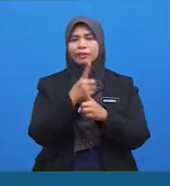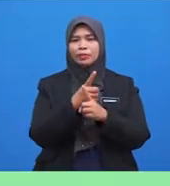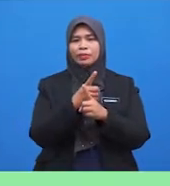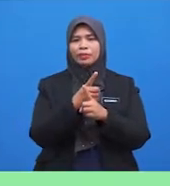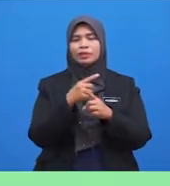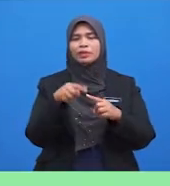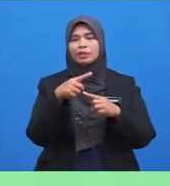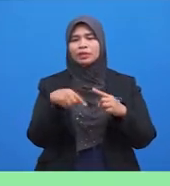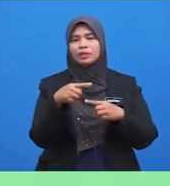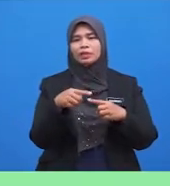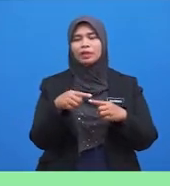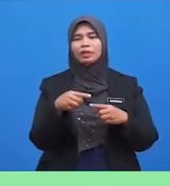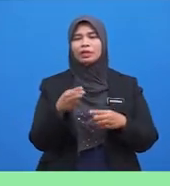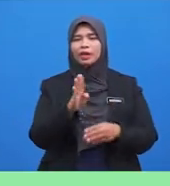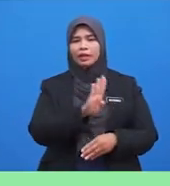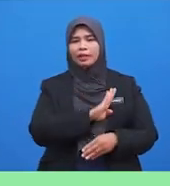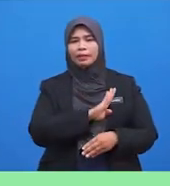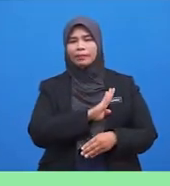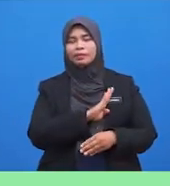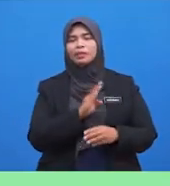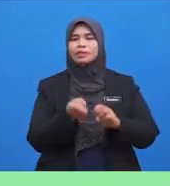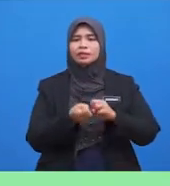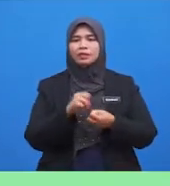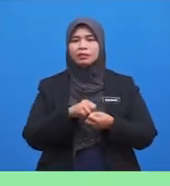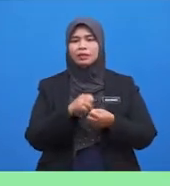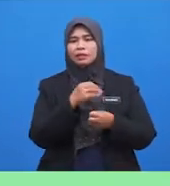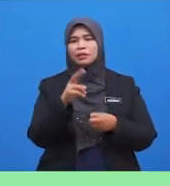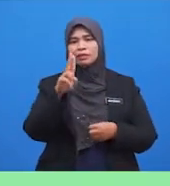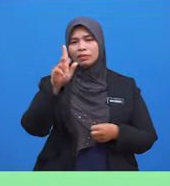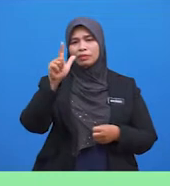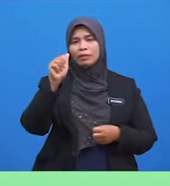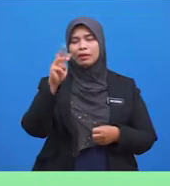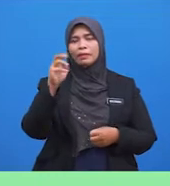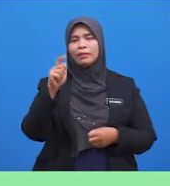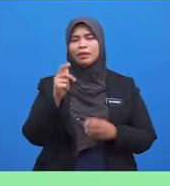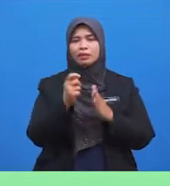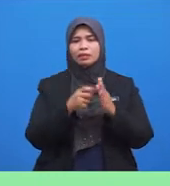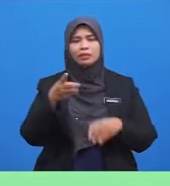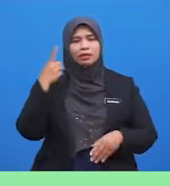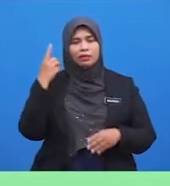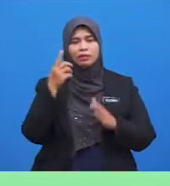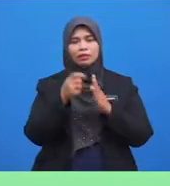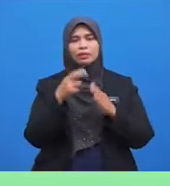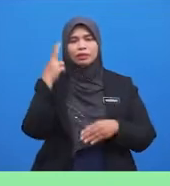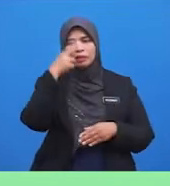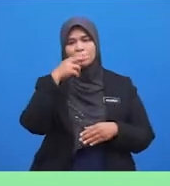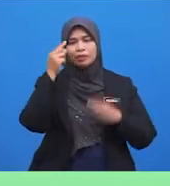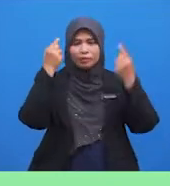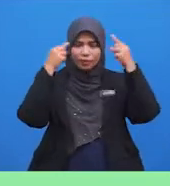betul berkenaan adab para sahabat dan ulama terdahulu terhadap guru.